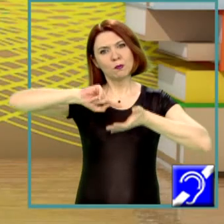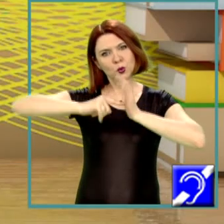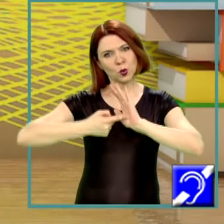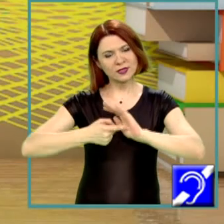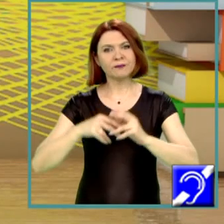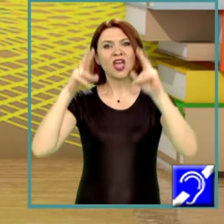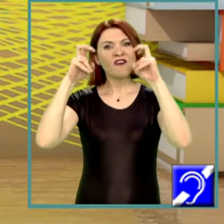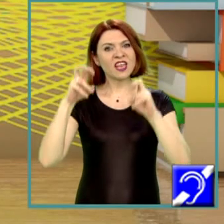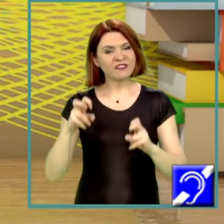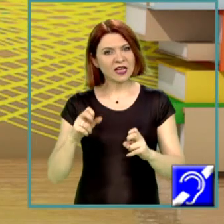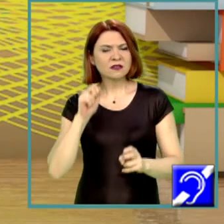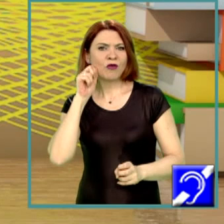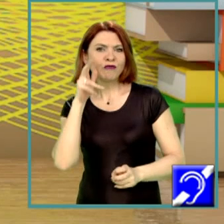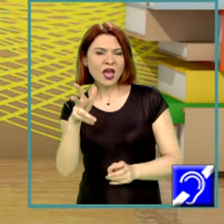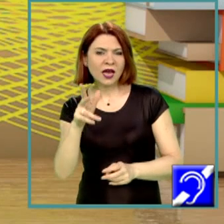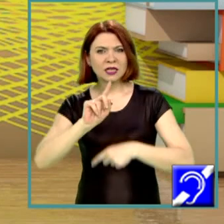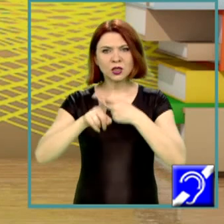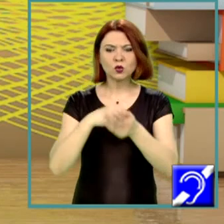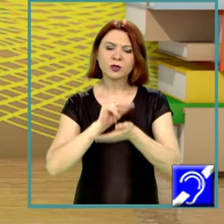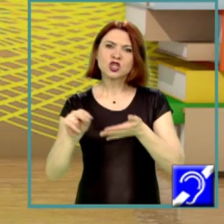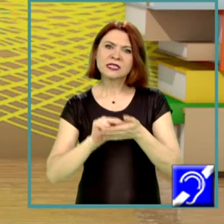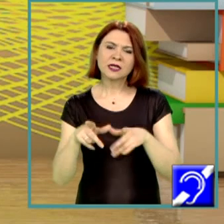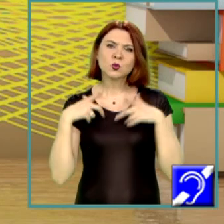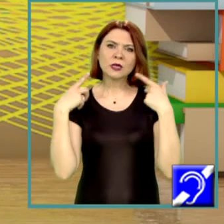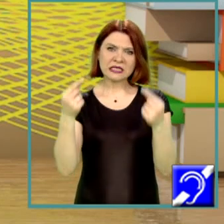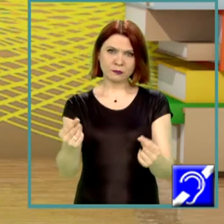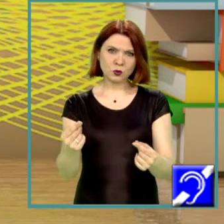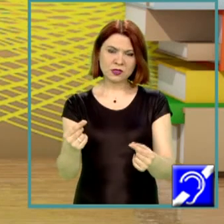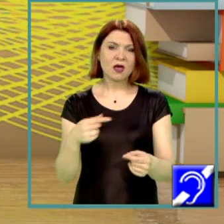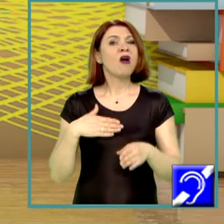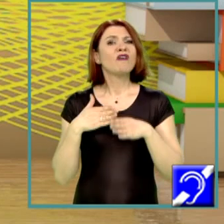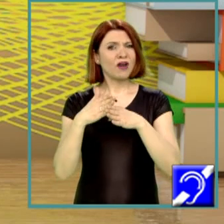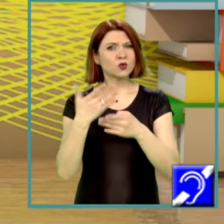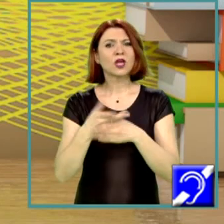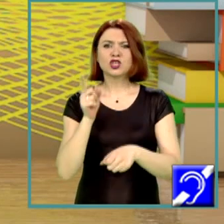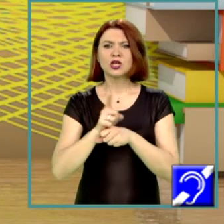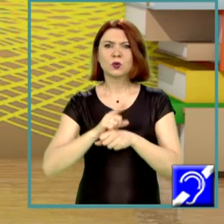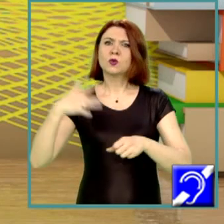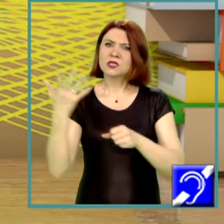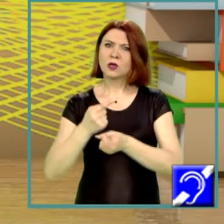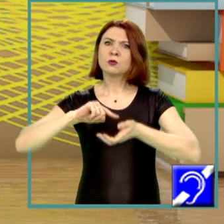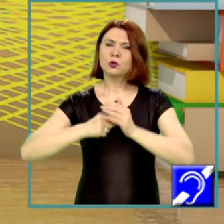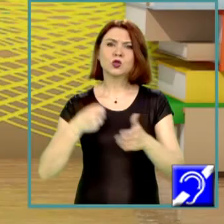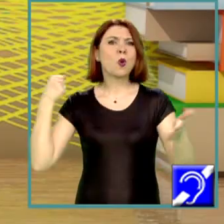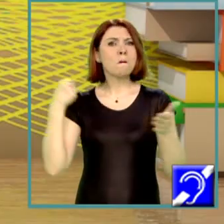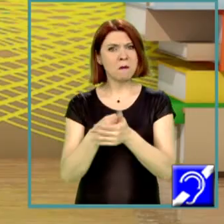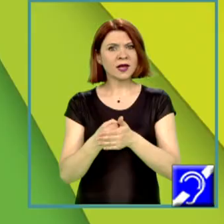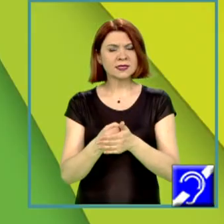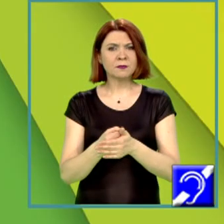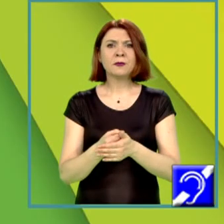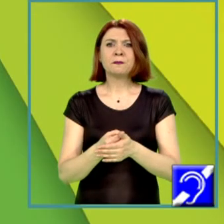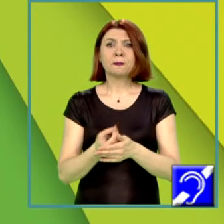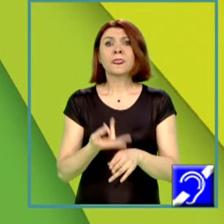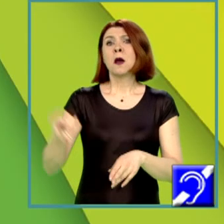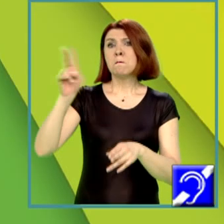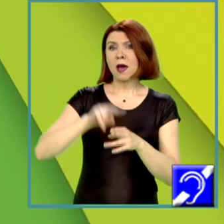Verificați vă de fiecare dată după ce Formulați răspunsul va ajuta acest lucru să obțineți punctajul maxim mai ales